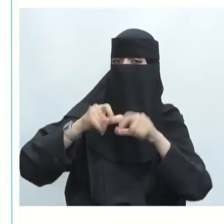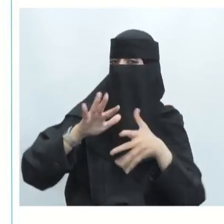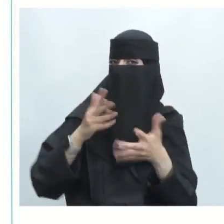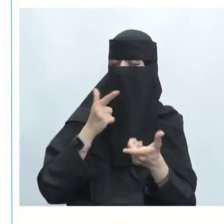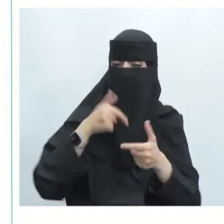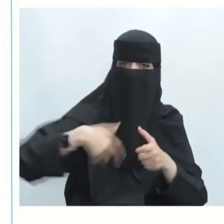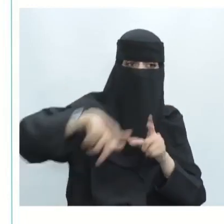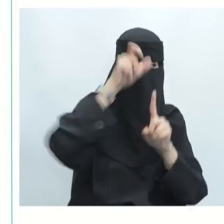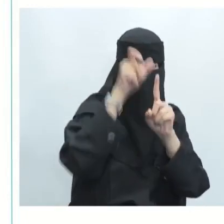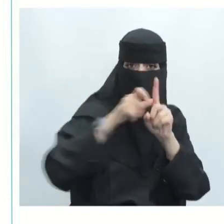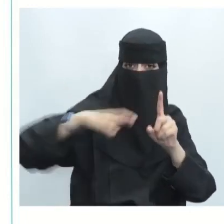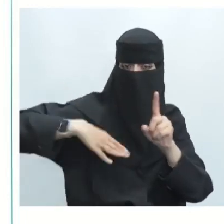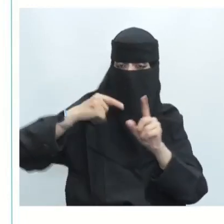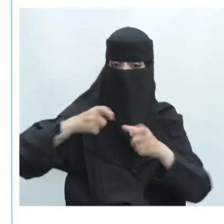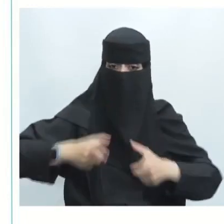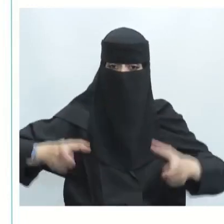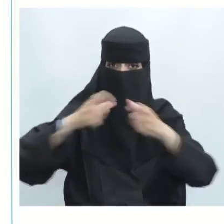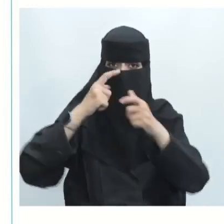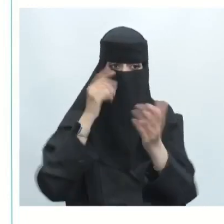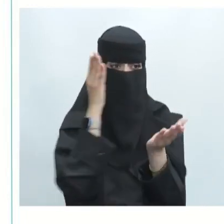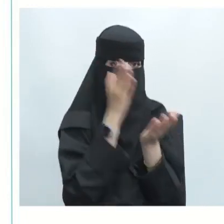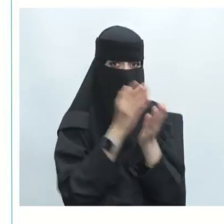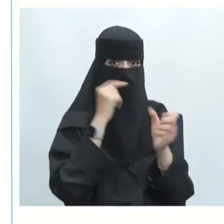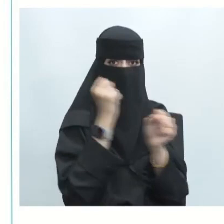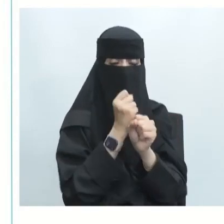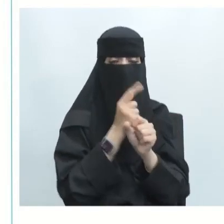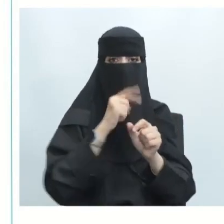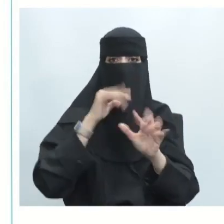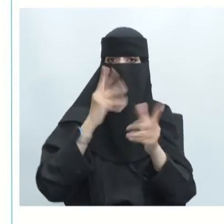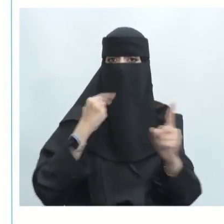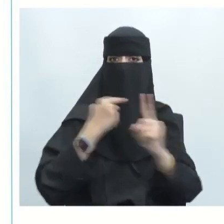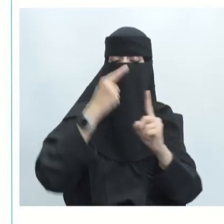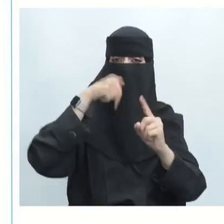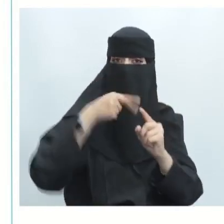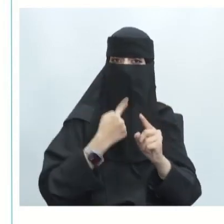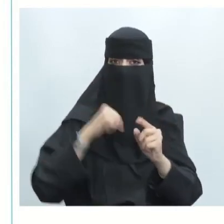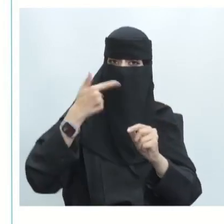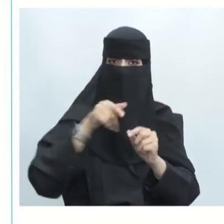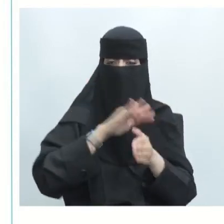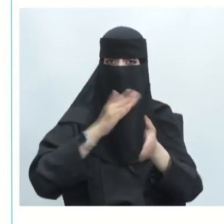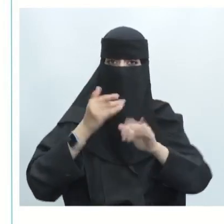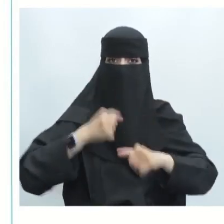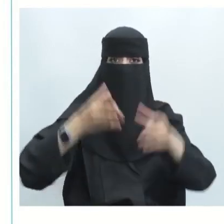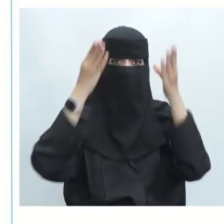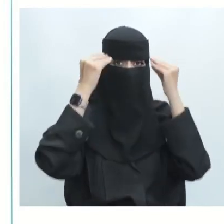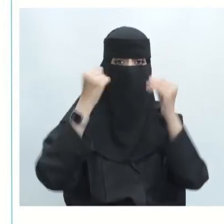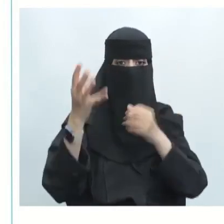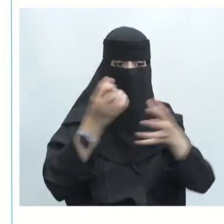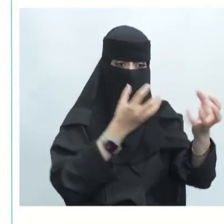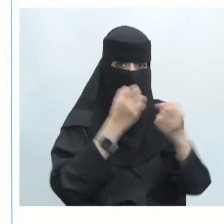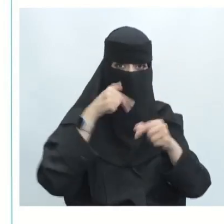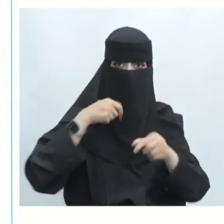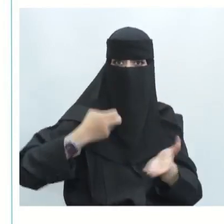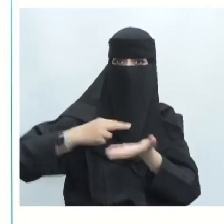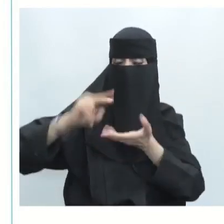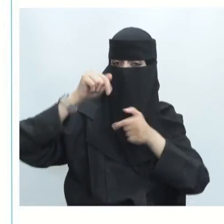يتفق المديرون على توجيه العمل او اهم اغراض المرجوه منهم وذلك بناء على المعلومات التي تم جمعها وهي الرساله